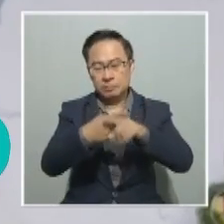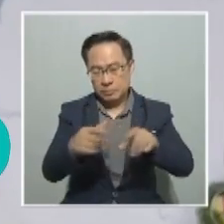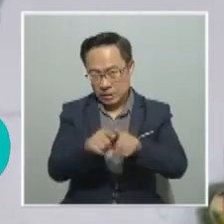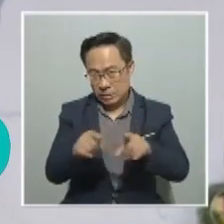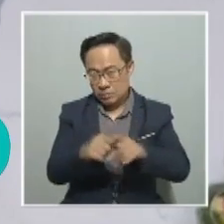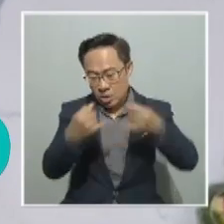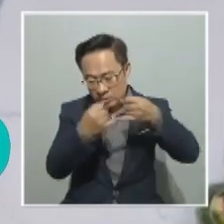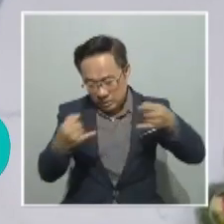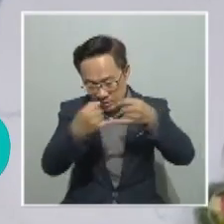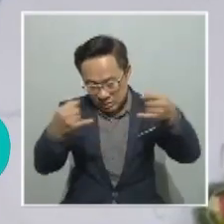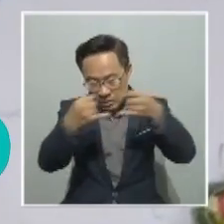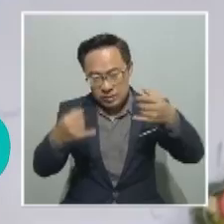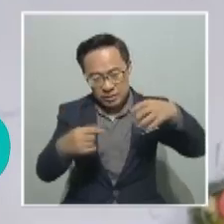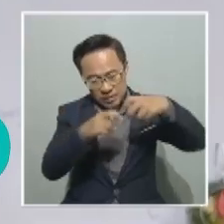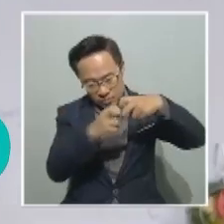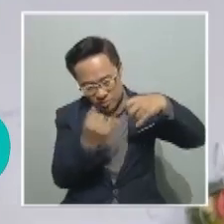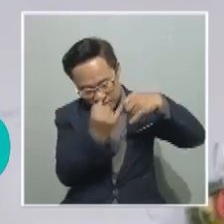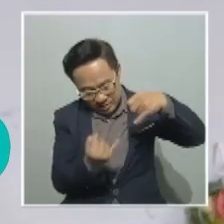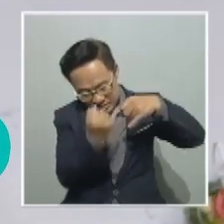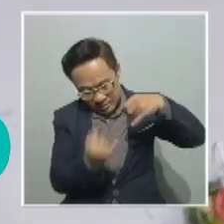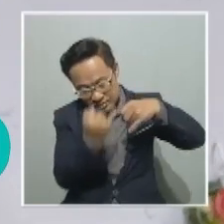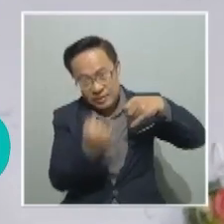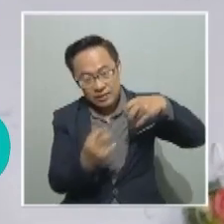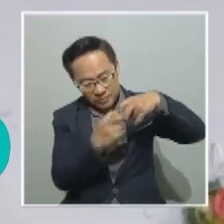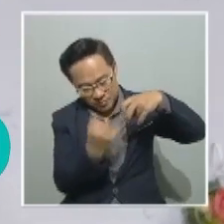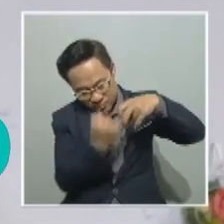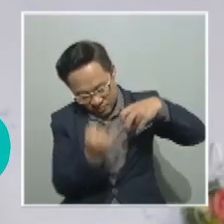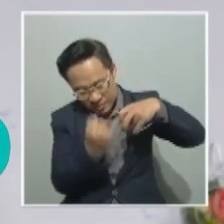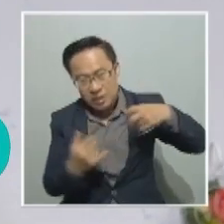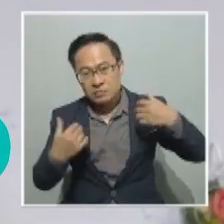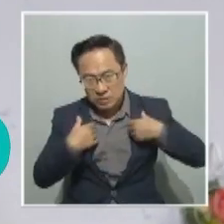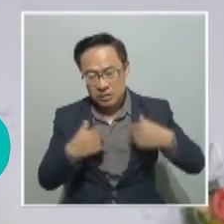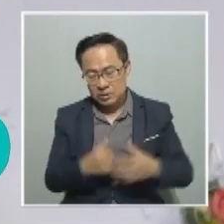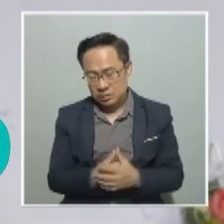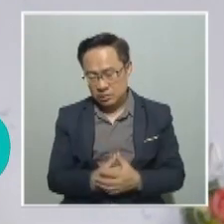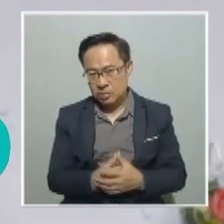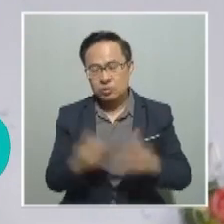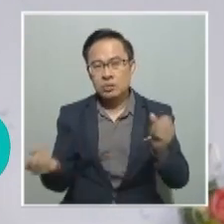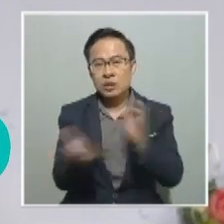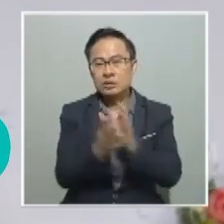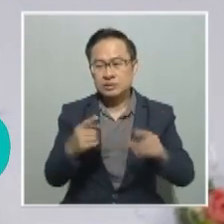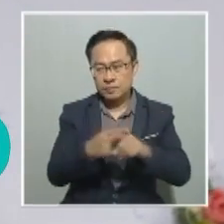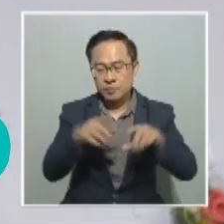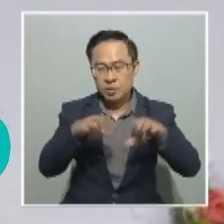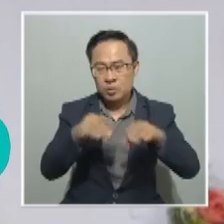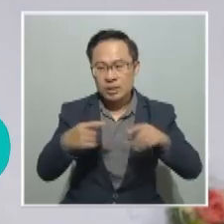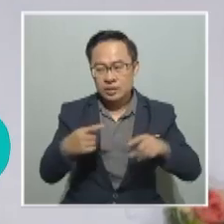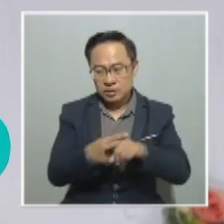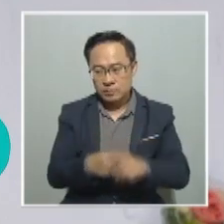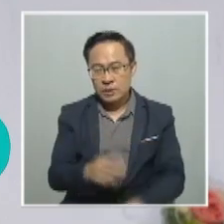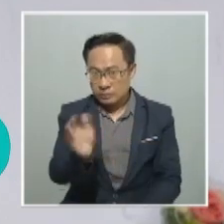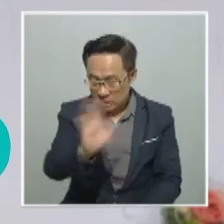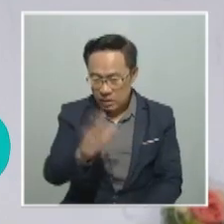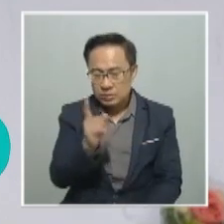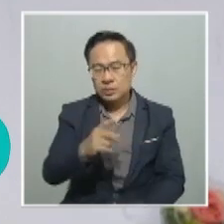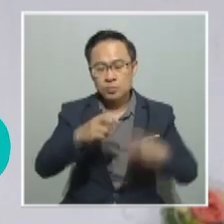มเส้นเอ็นมันต่อเนื่องกันหมดพอมันเจ็บด้านหน้ามันก็ไหลลงไปอักเสบลามลงไปถึงข้างล่างสุดท้ายเขาก็จะไปโทษว่าเอ้ยการนวดทำให้ไหลติดจริงๆไ